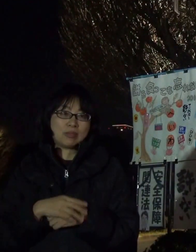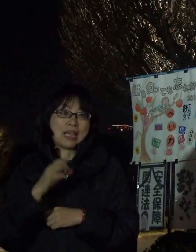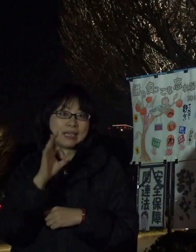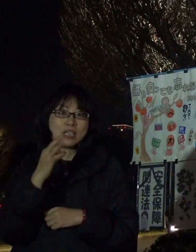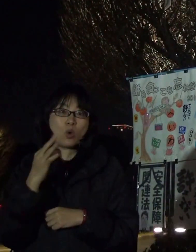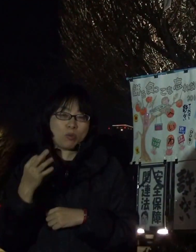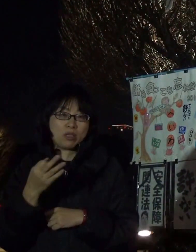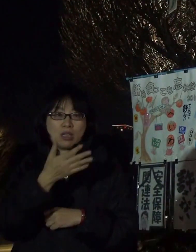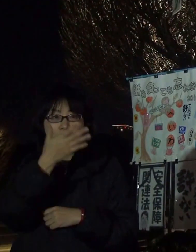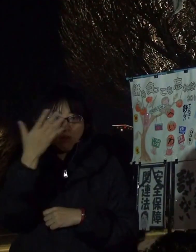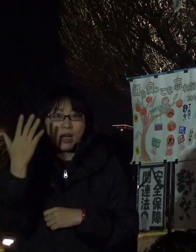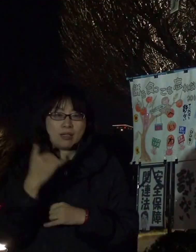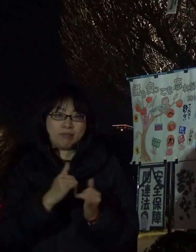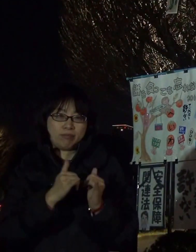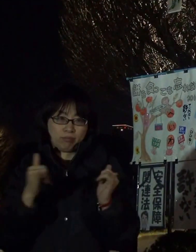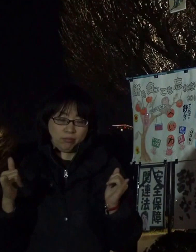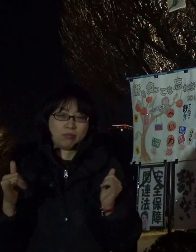人の、